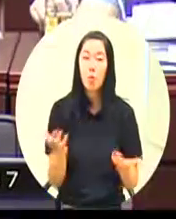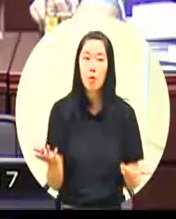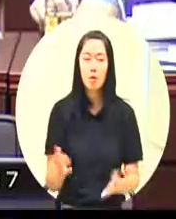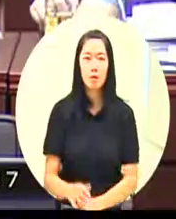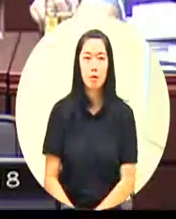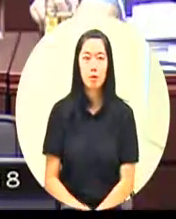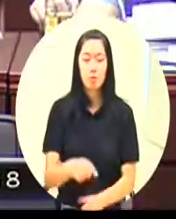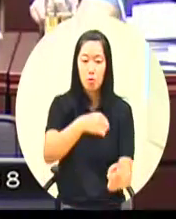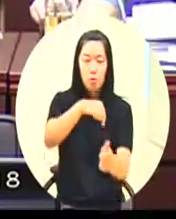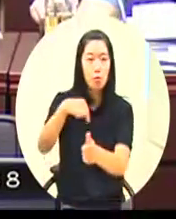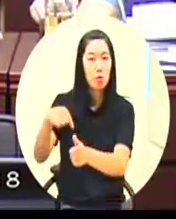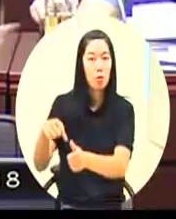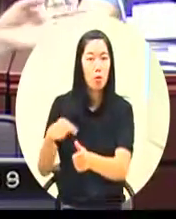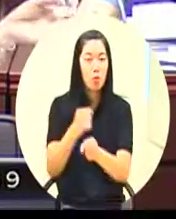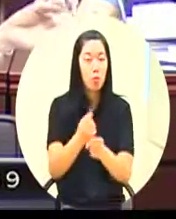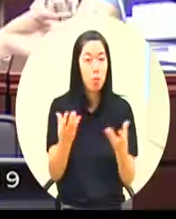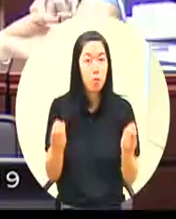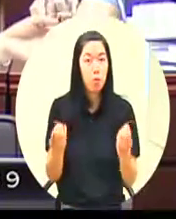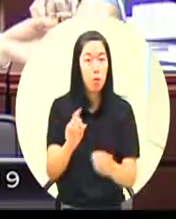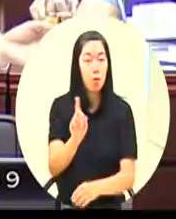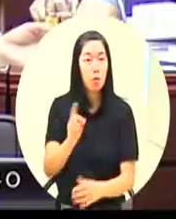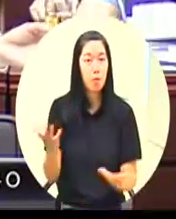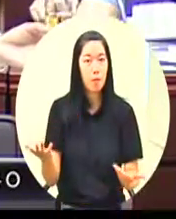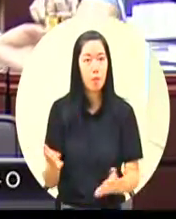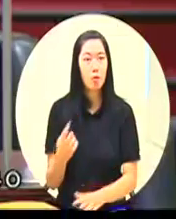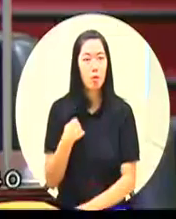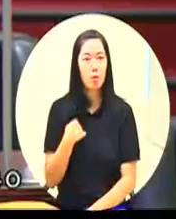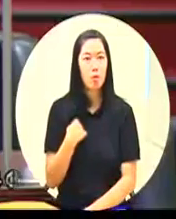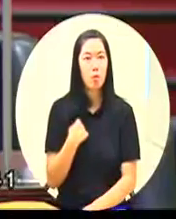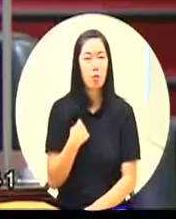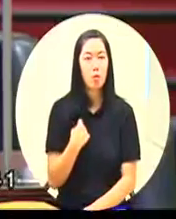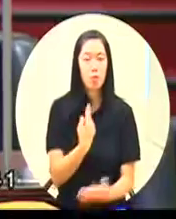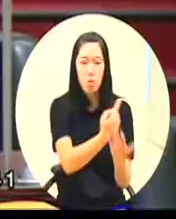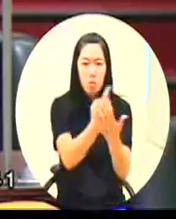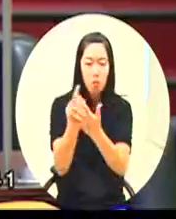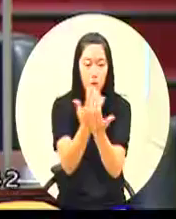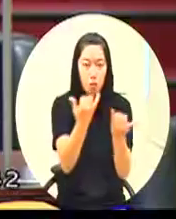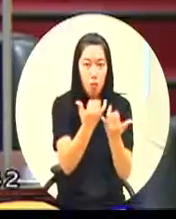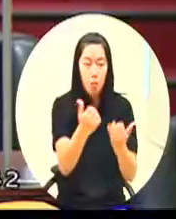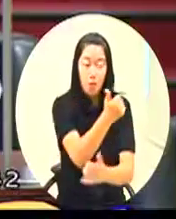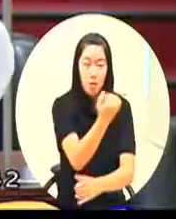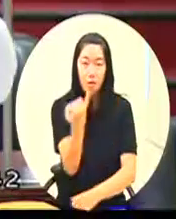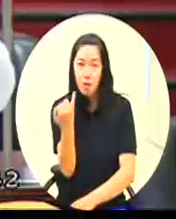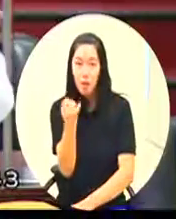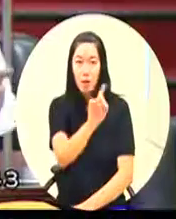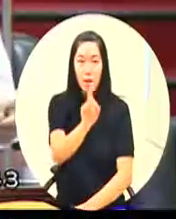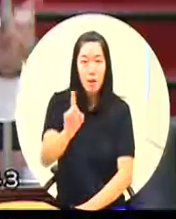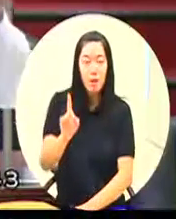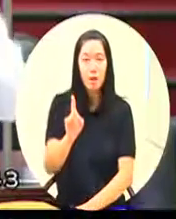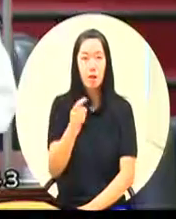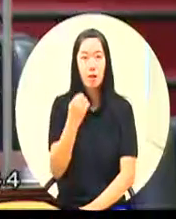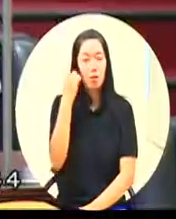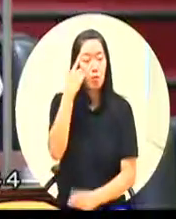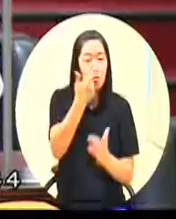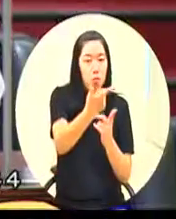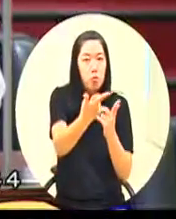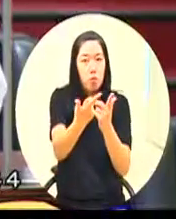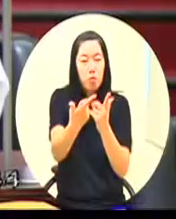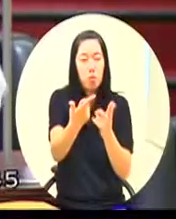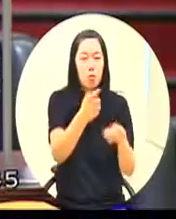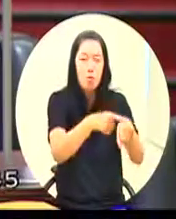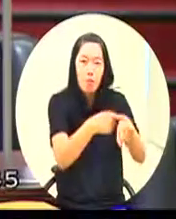在教学我们为什么不做呢？来掌握每个小朋友的心象，在教学过程里面，他这个小朋友适合做什么样的一个发